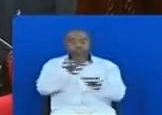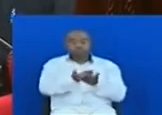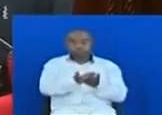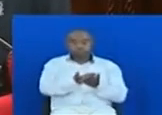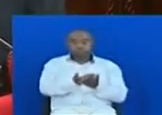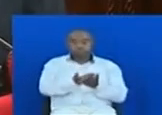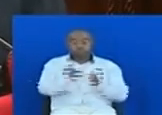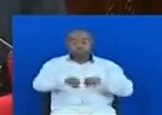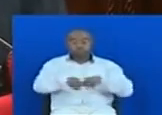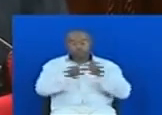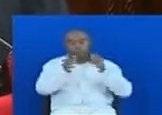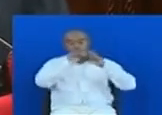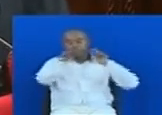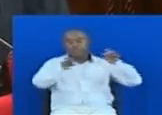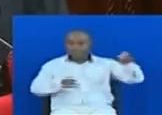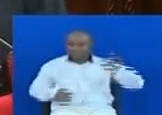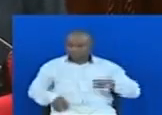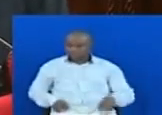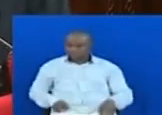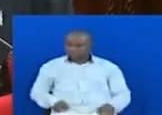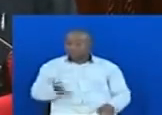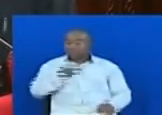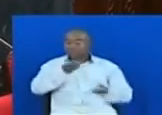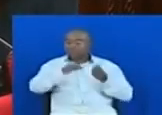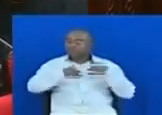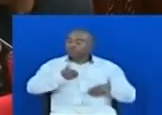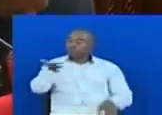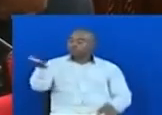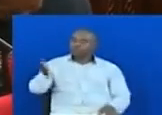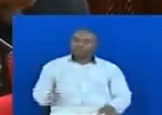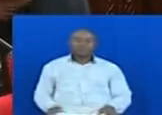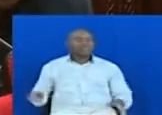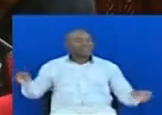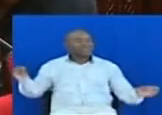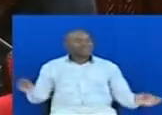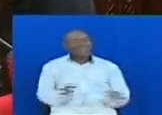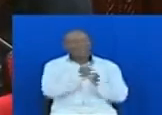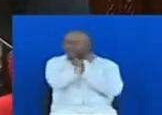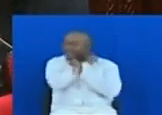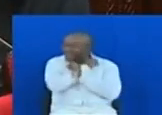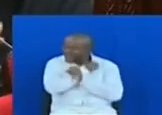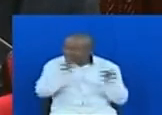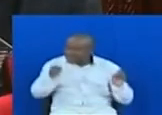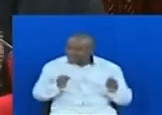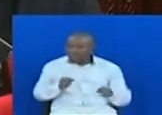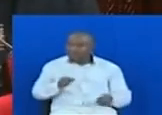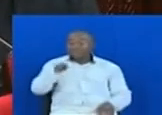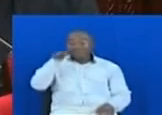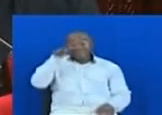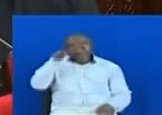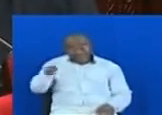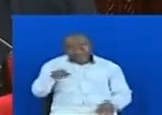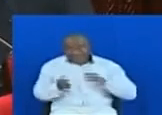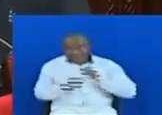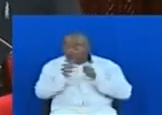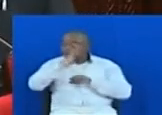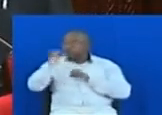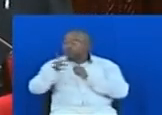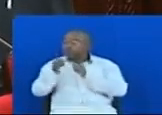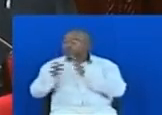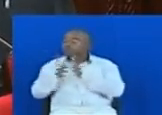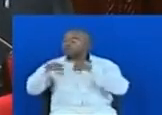kipengele. Haraka iwezekanavyo. Mimi mchango wangu ndio. Haiwezekani janga kama hili la